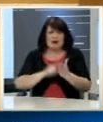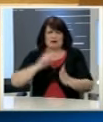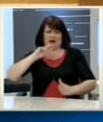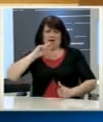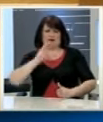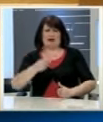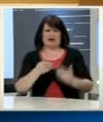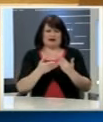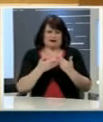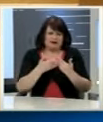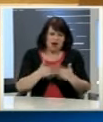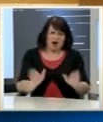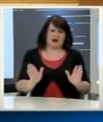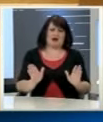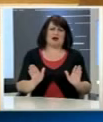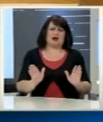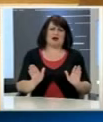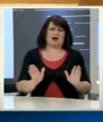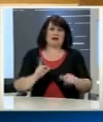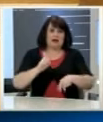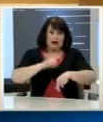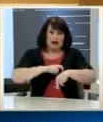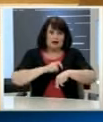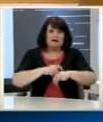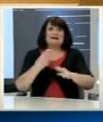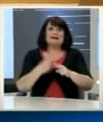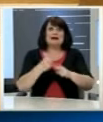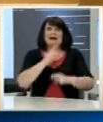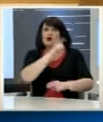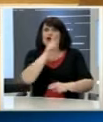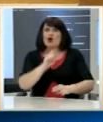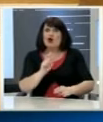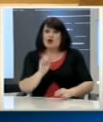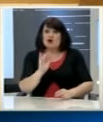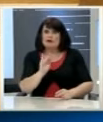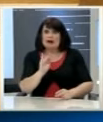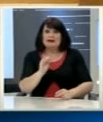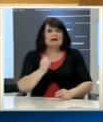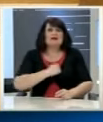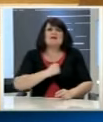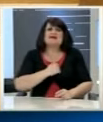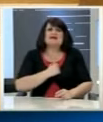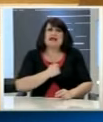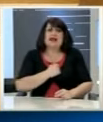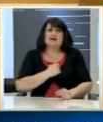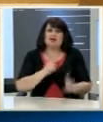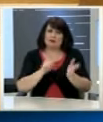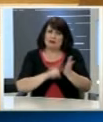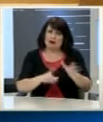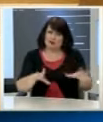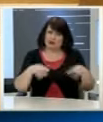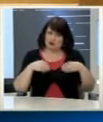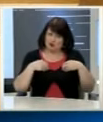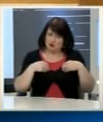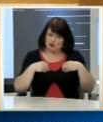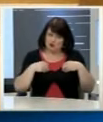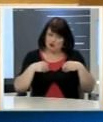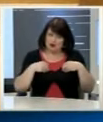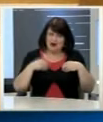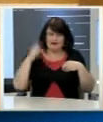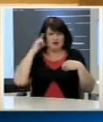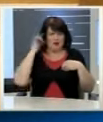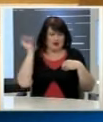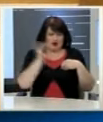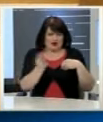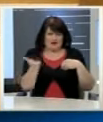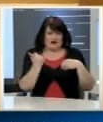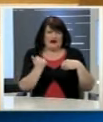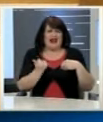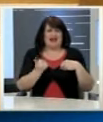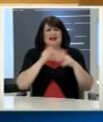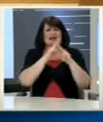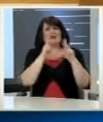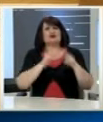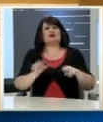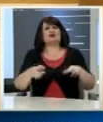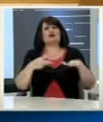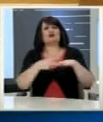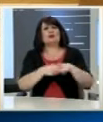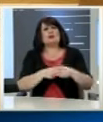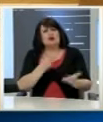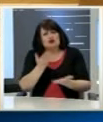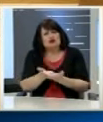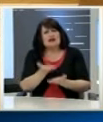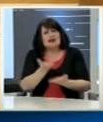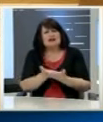στο κρίσιμο ερώτημα της συγκυρίας πιστεύουν ότι πρέπει να γίνουν δεκτές ο παρά απαι ου για